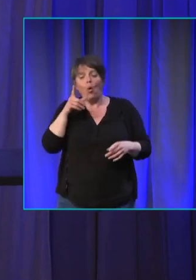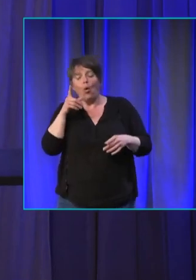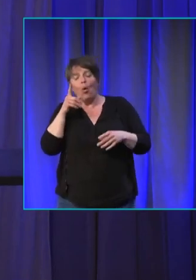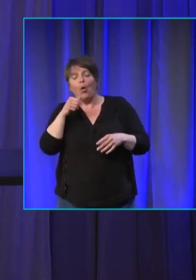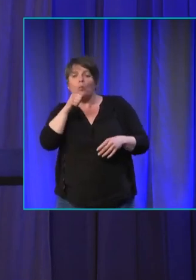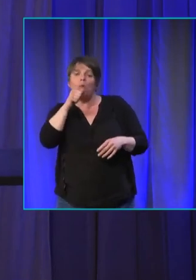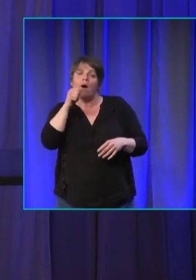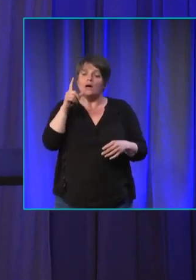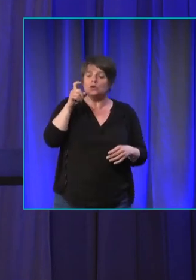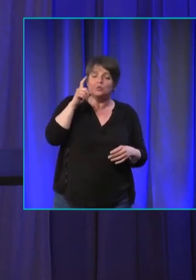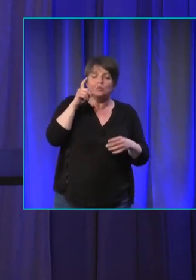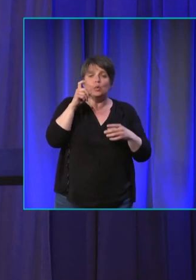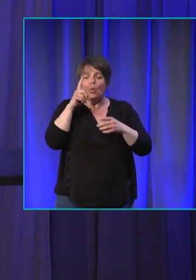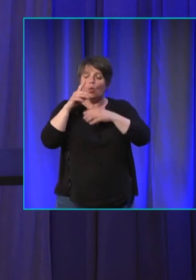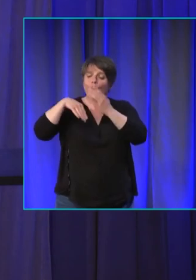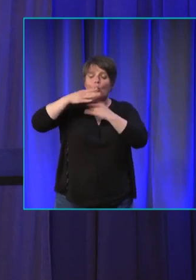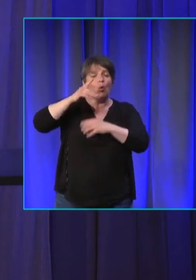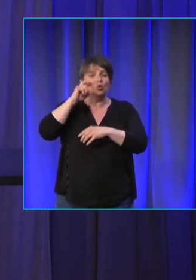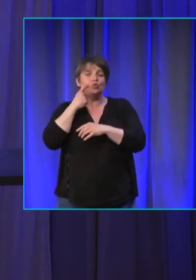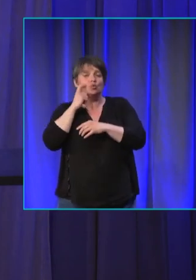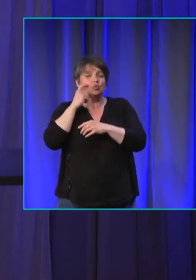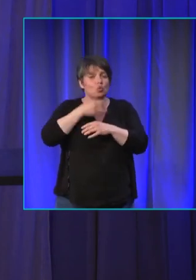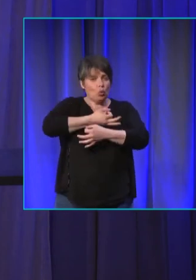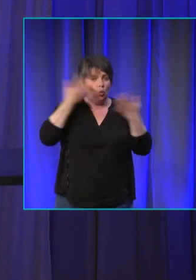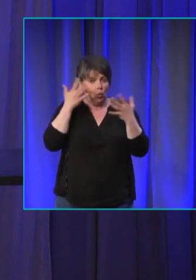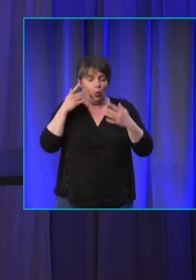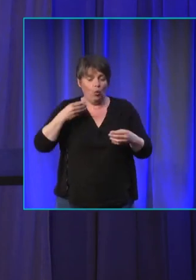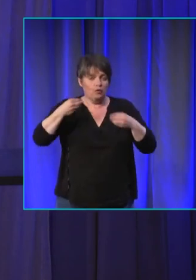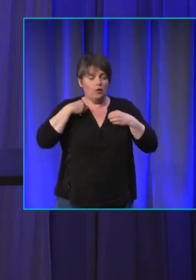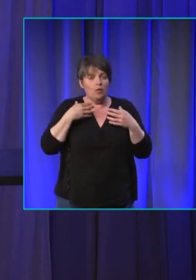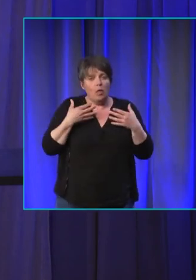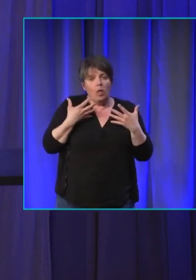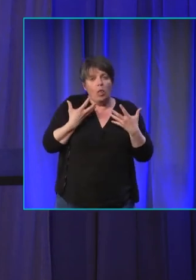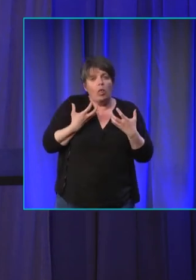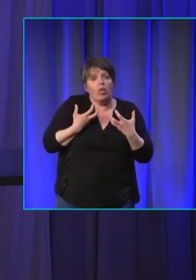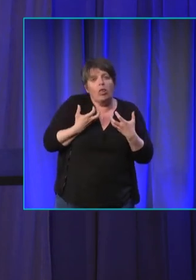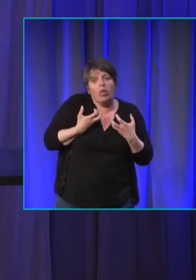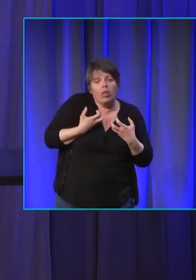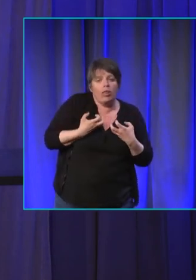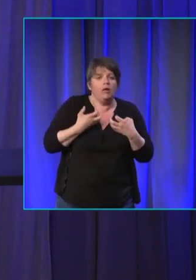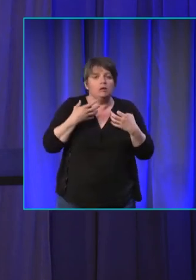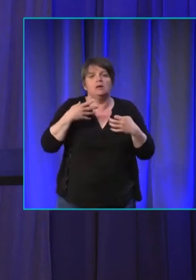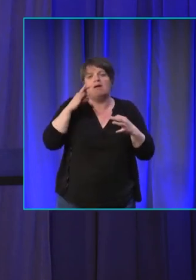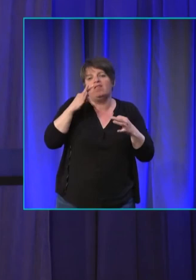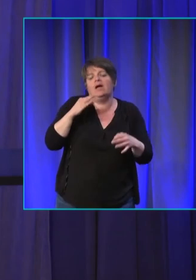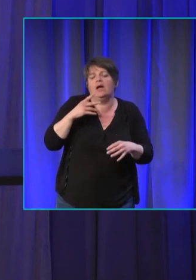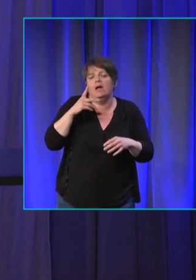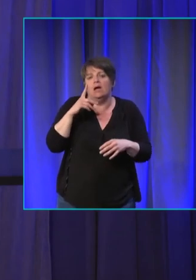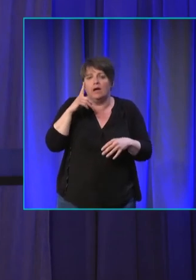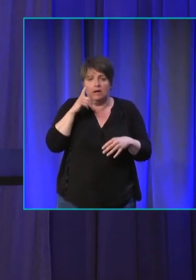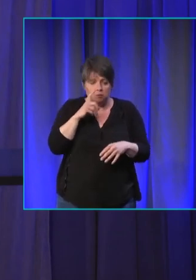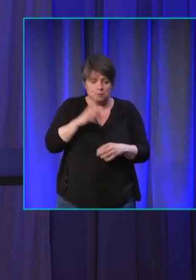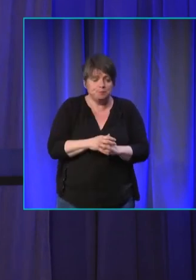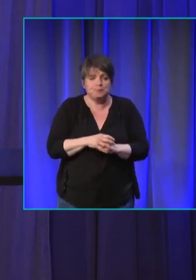à l'effort pour éviter une déshydratation de la cellule. Ça aussi, c'est important. En phase de